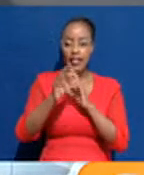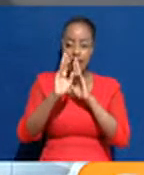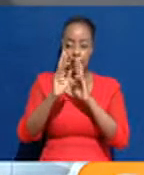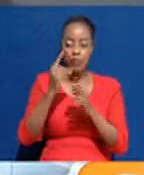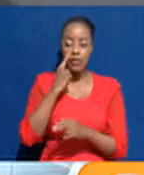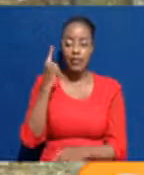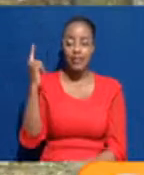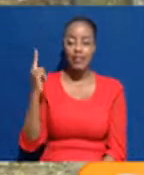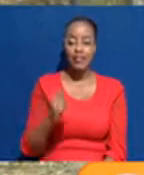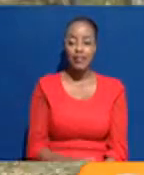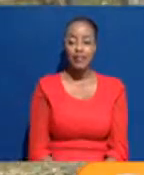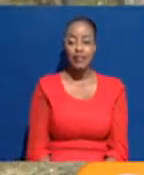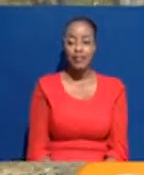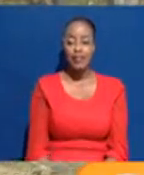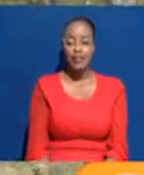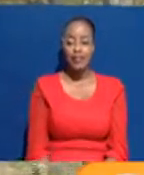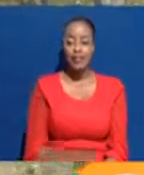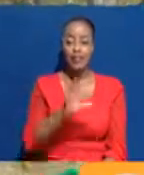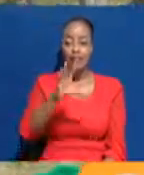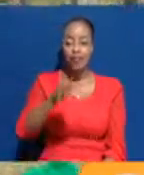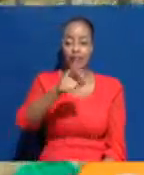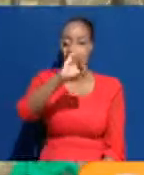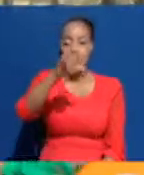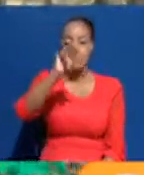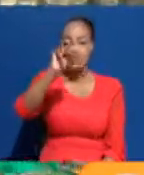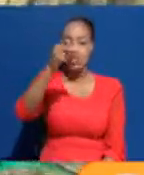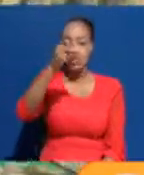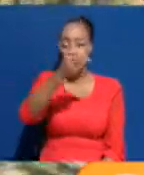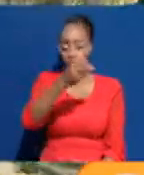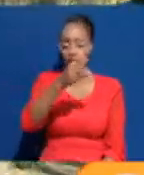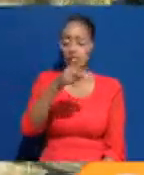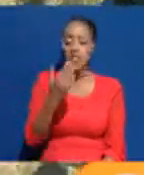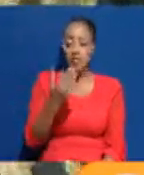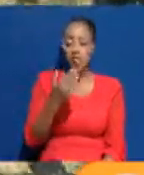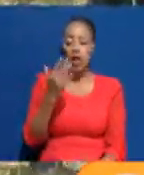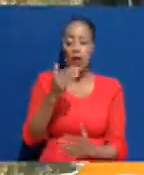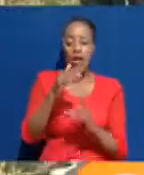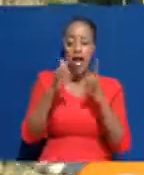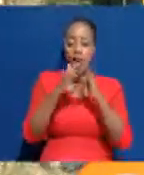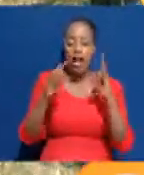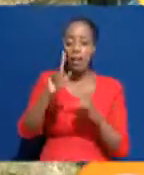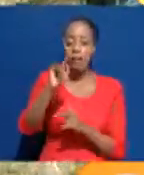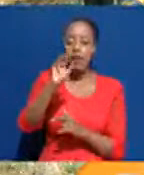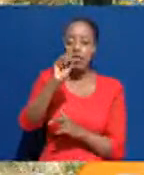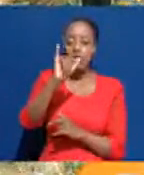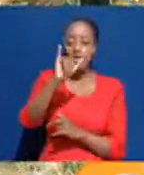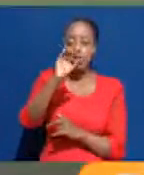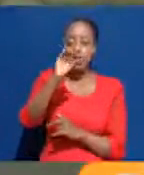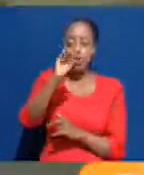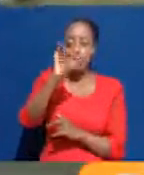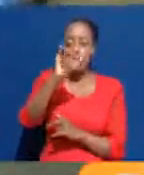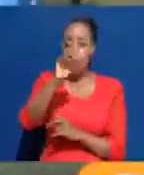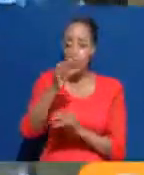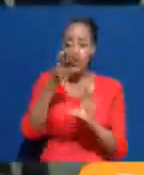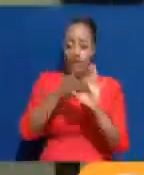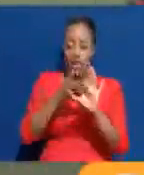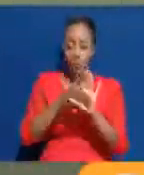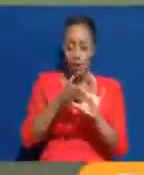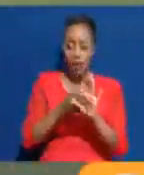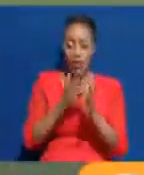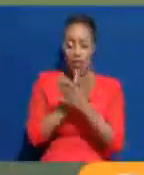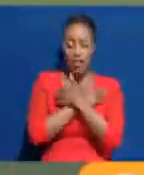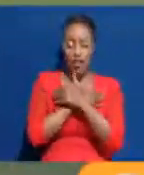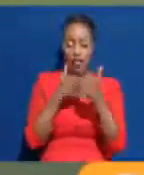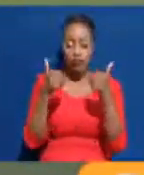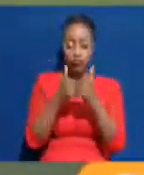inayofuata. Ninampata John Owalla uwanjani Camp Toyoyo viungani mwa jiji la Nairobi akishiriki mchezo wa kirafiki